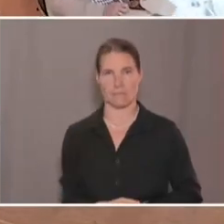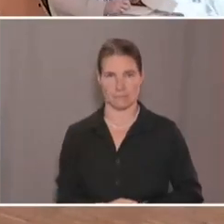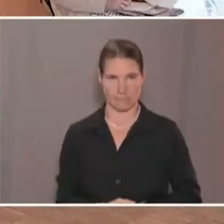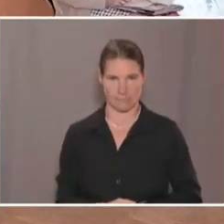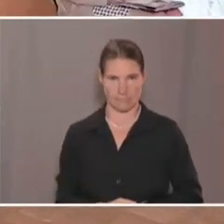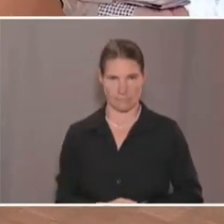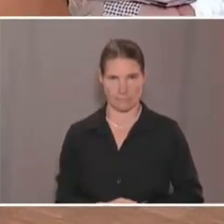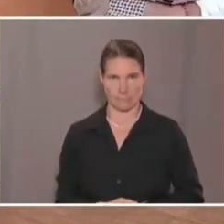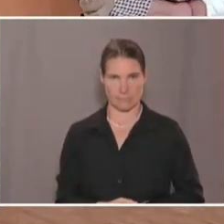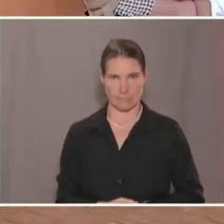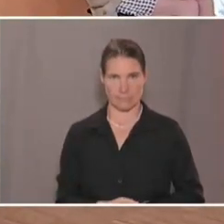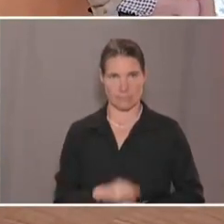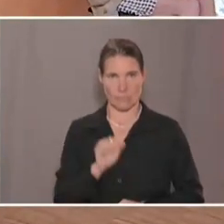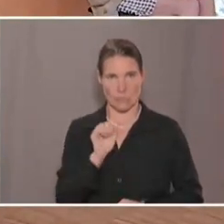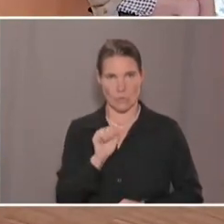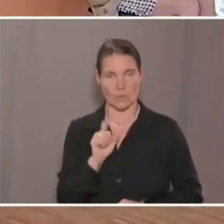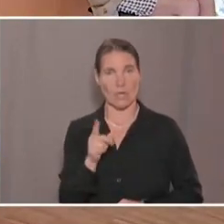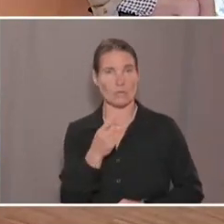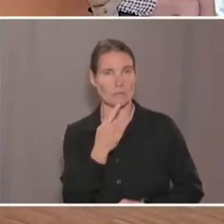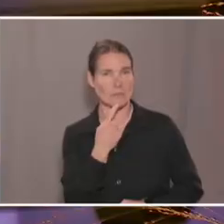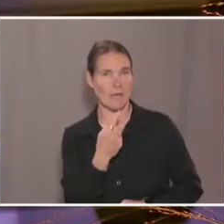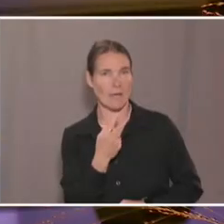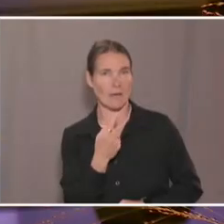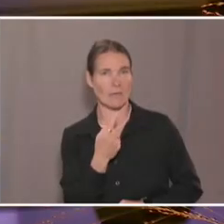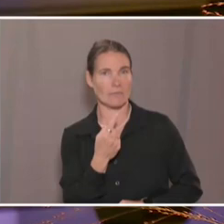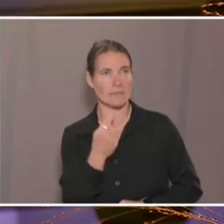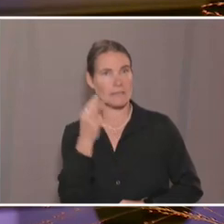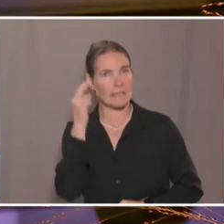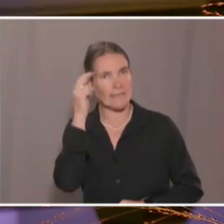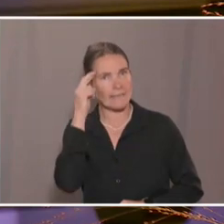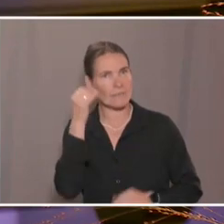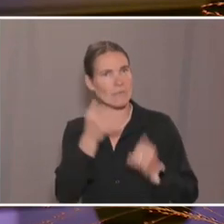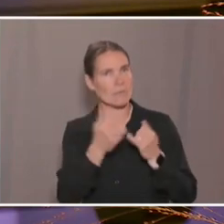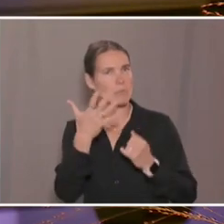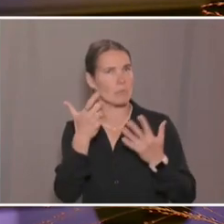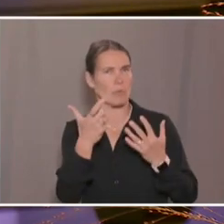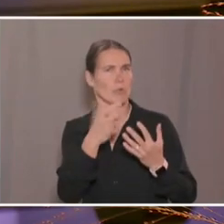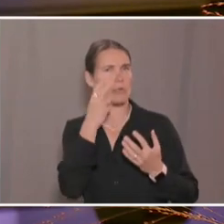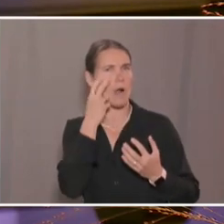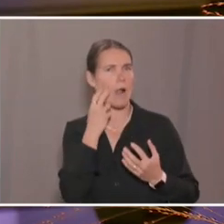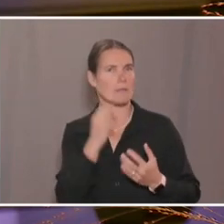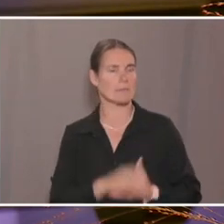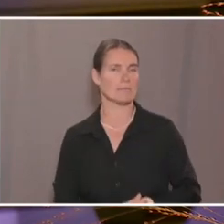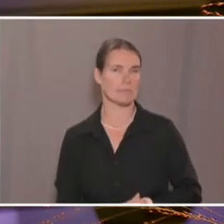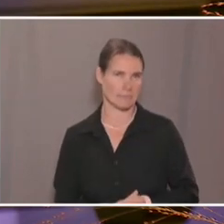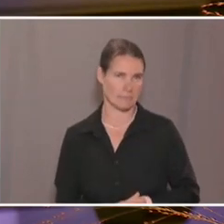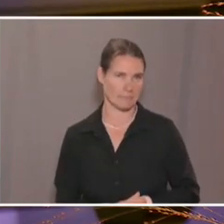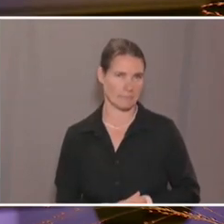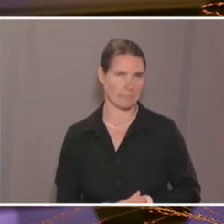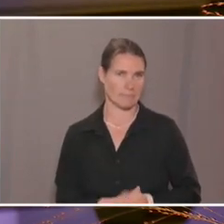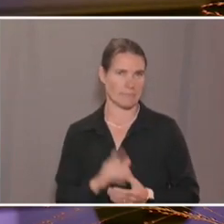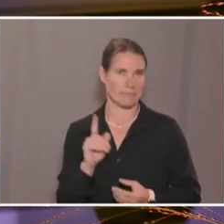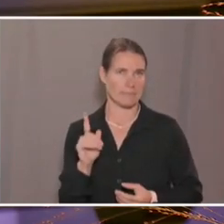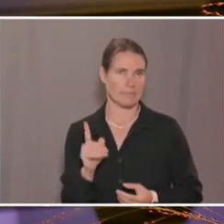Wir könnten also durchaus sagen, wir sind leistungsfähig, mit 75 ist man noch nicht so alt. Aber wir waren